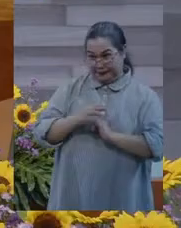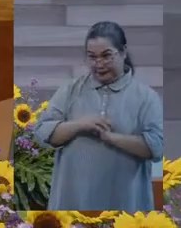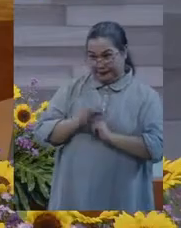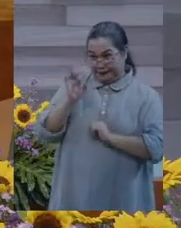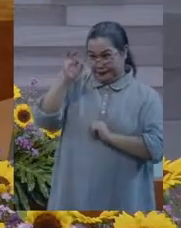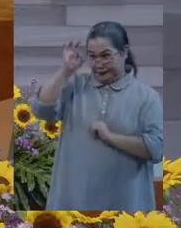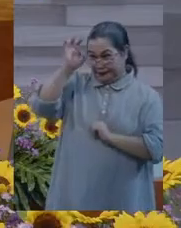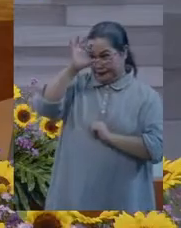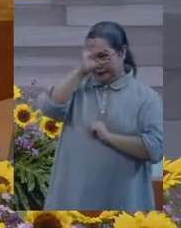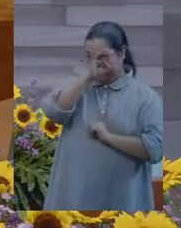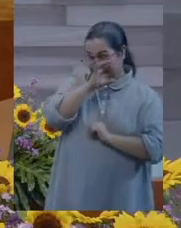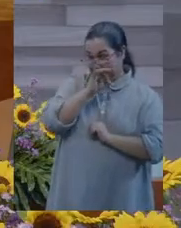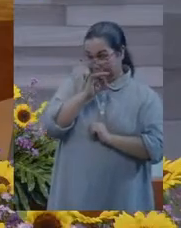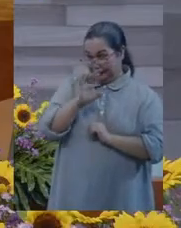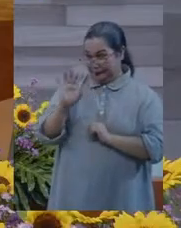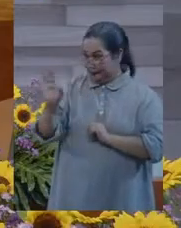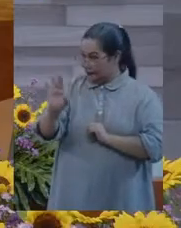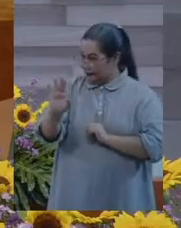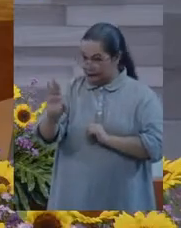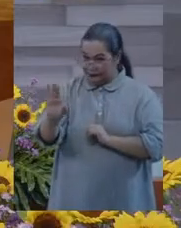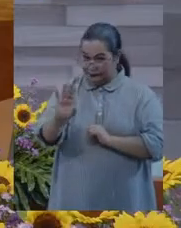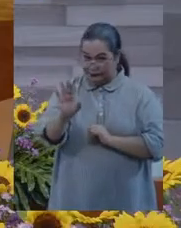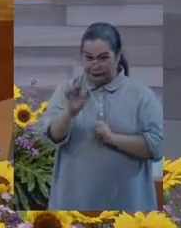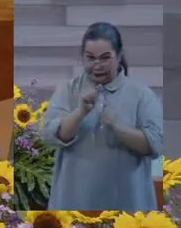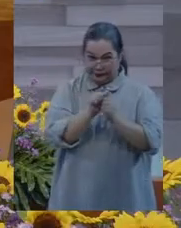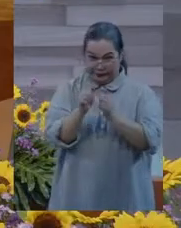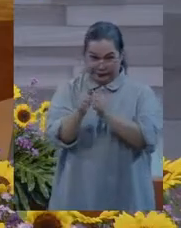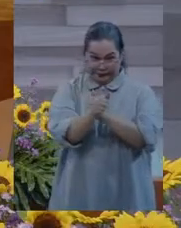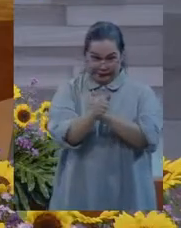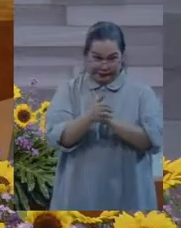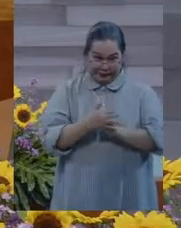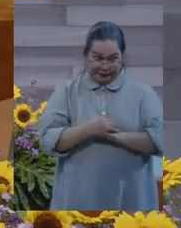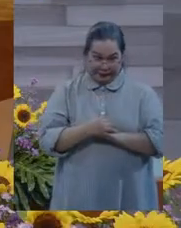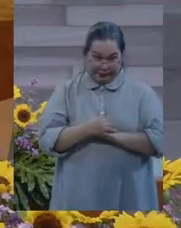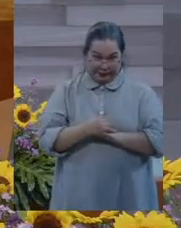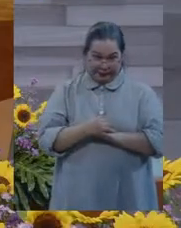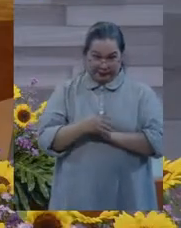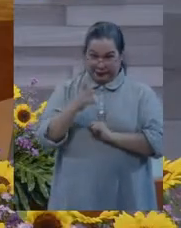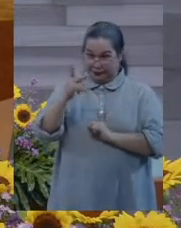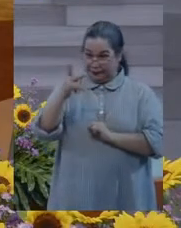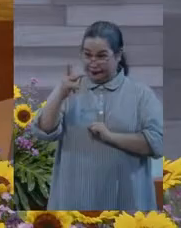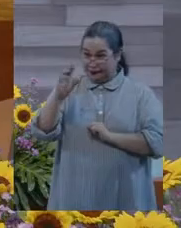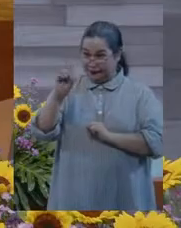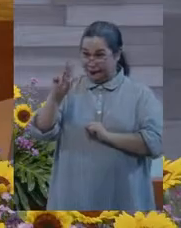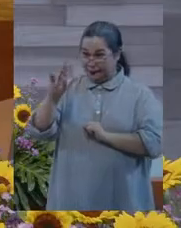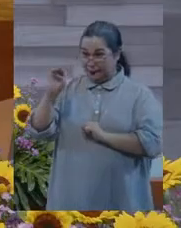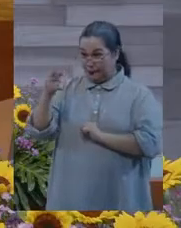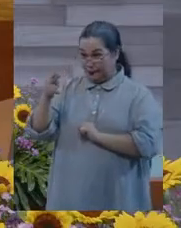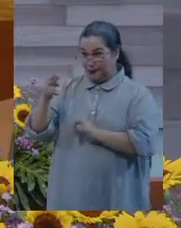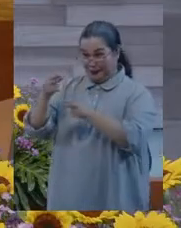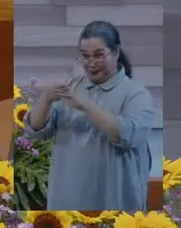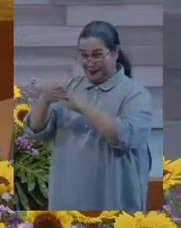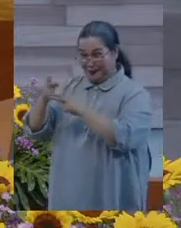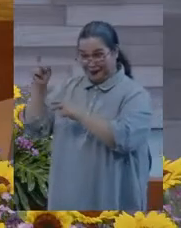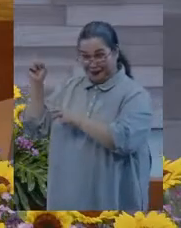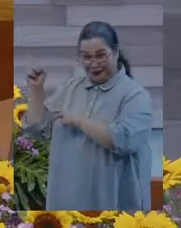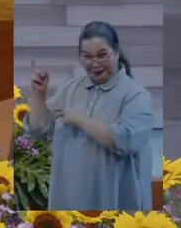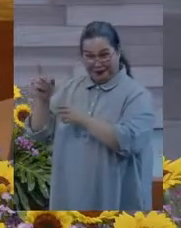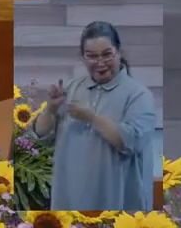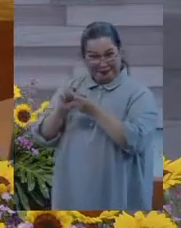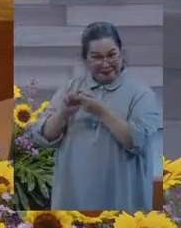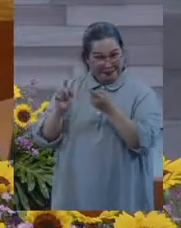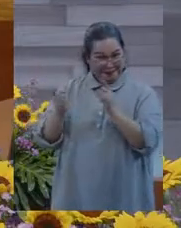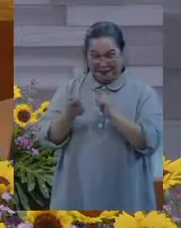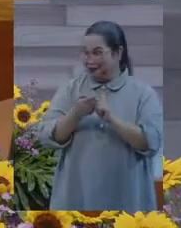Mga kapatid, iiwasan natin sila. Perish in Korah's rebellion. Si Korah po at ang kanyang barkada na si Datam at